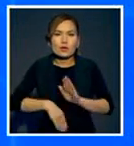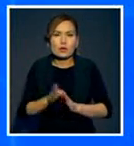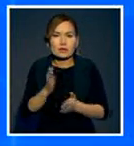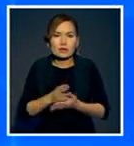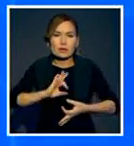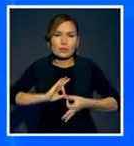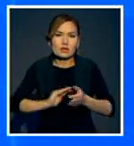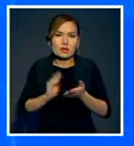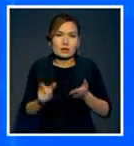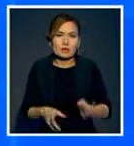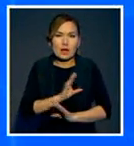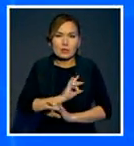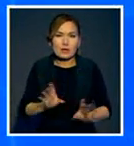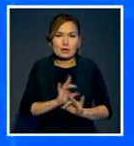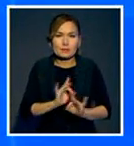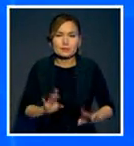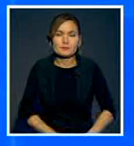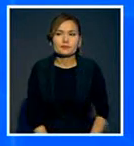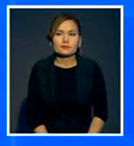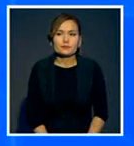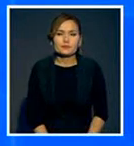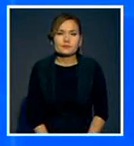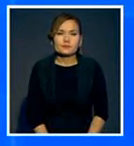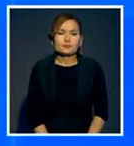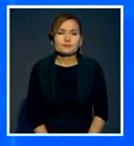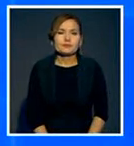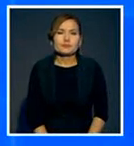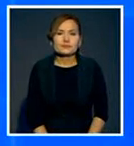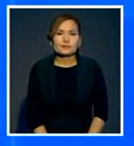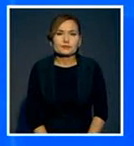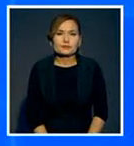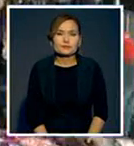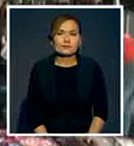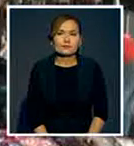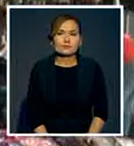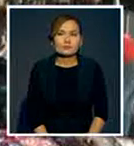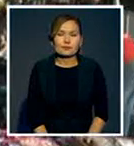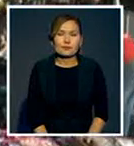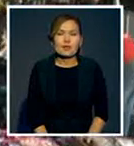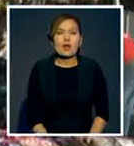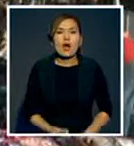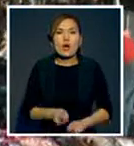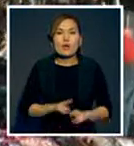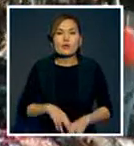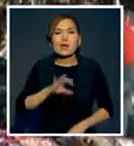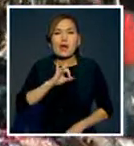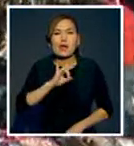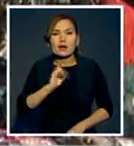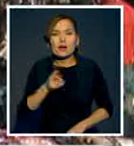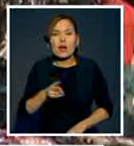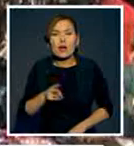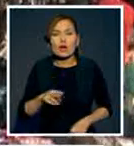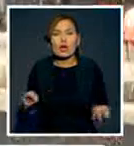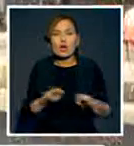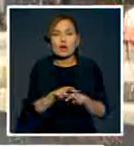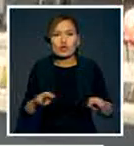қайтар емес. Тақырыпты халықаралық шолушымыз Арай Төлегенқызы жалғастырады. Күрдтер Ирак үкіметінен өздеріне қарсы әскери